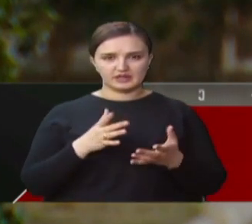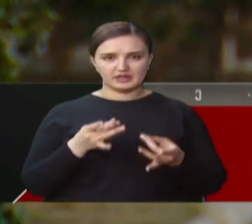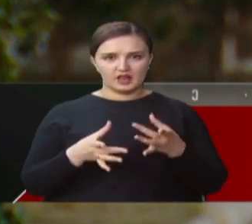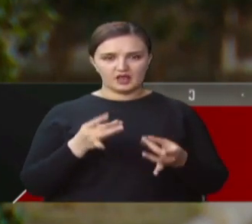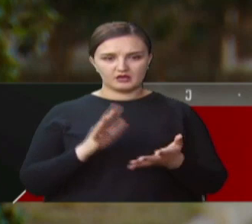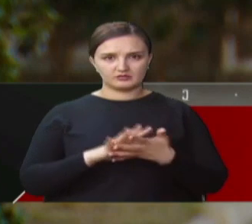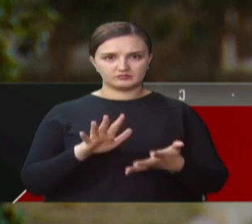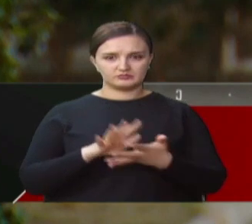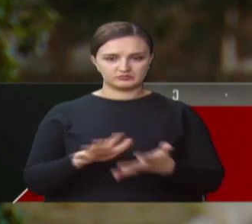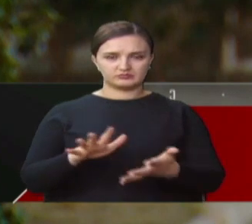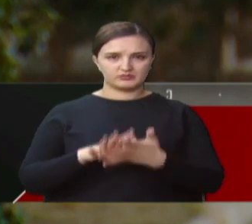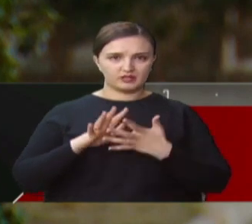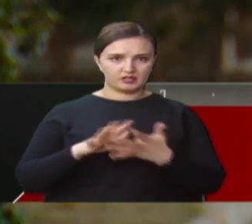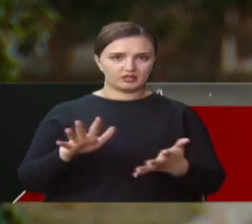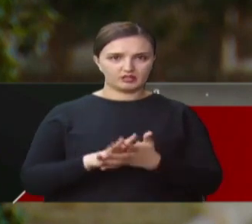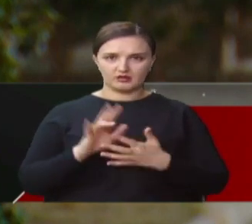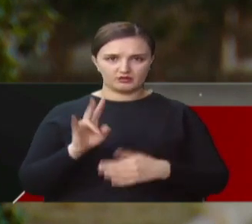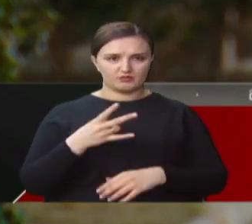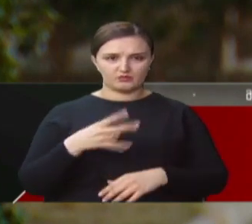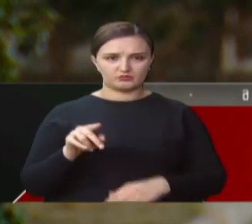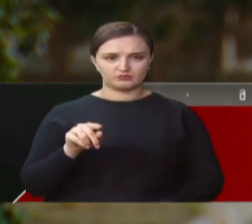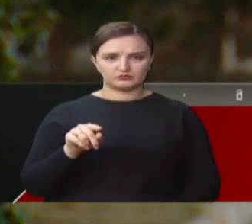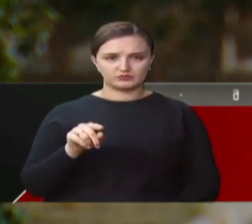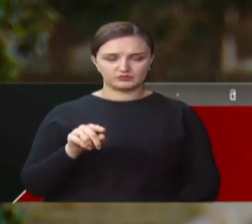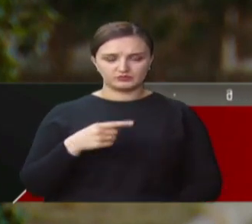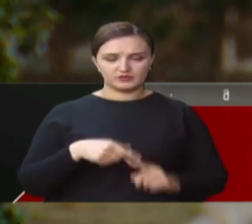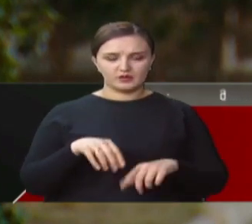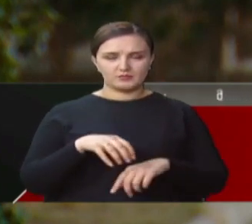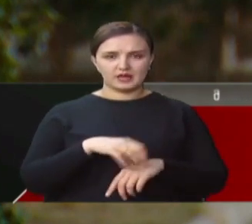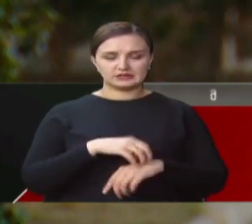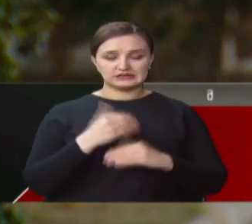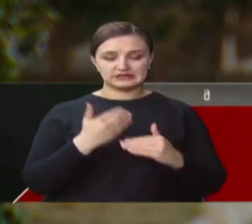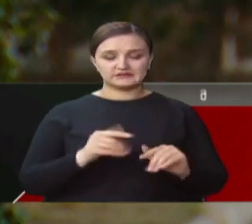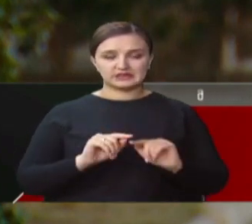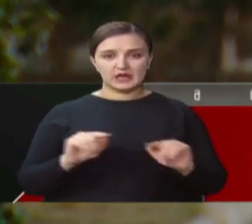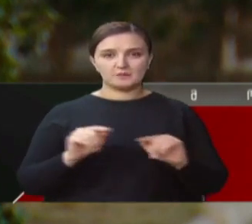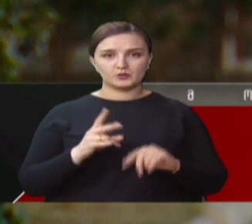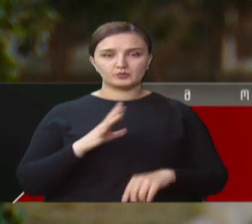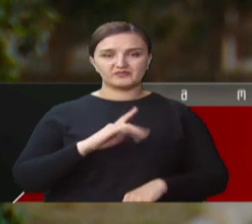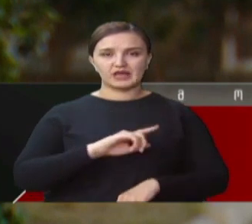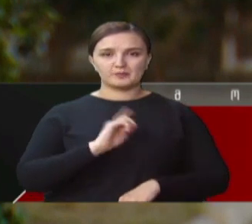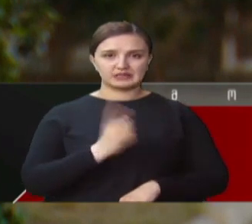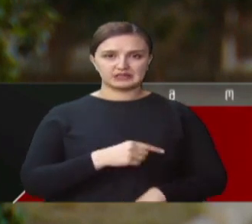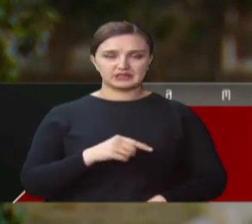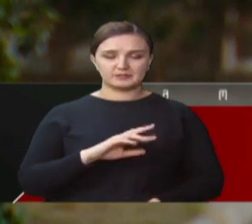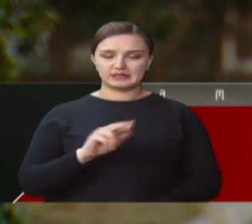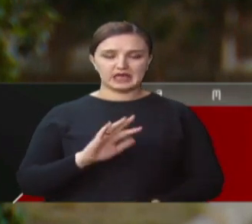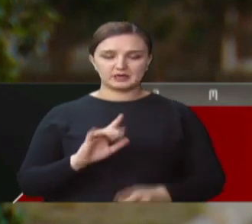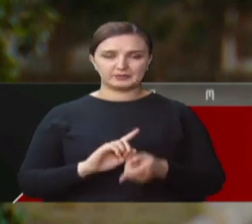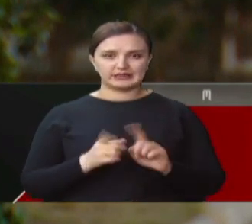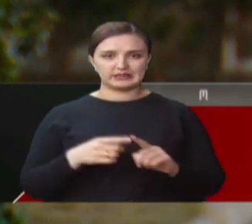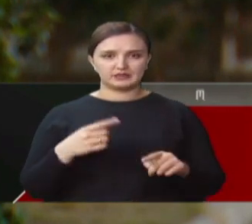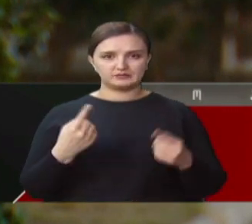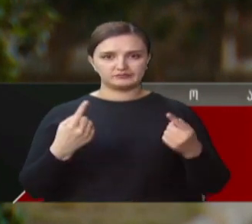ერთმანეთს. Ეს კამპანია უნდა იყოს პარტიისთვის გამაძლიერებელი და არა დამასუსტებელი.